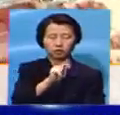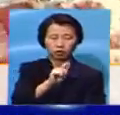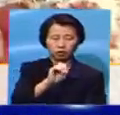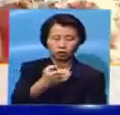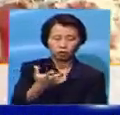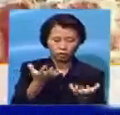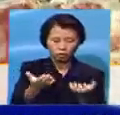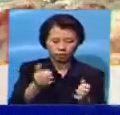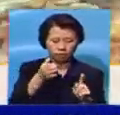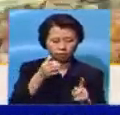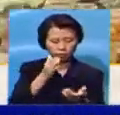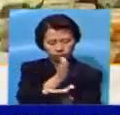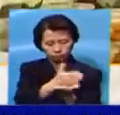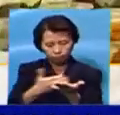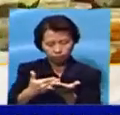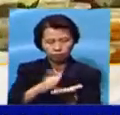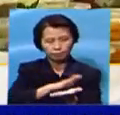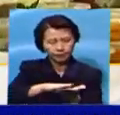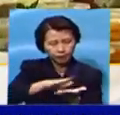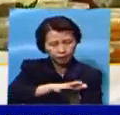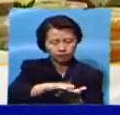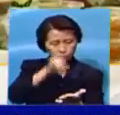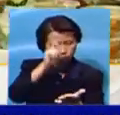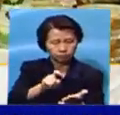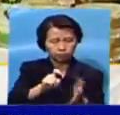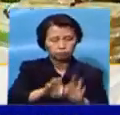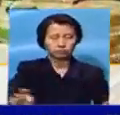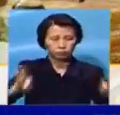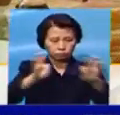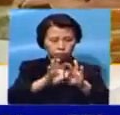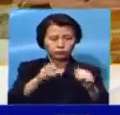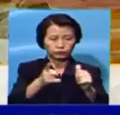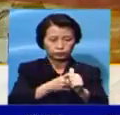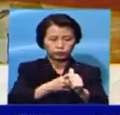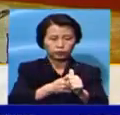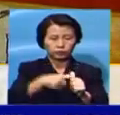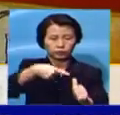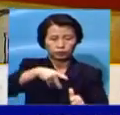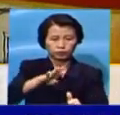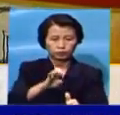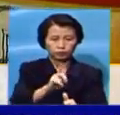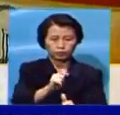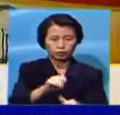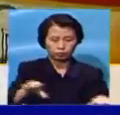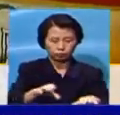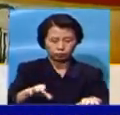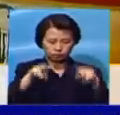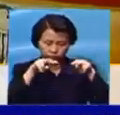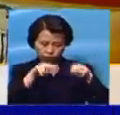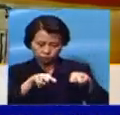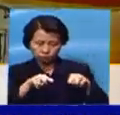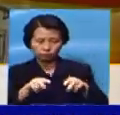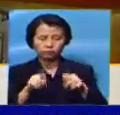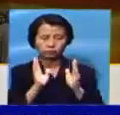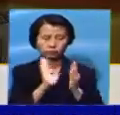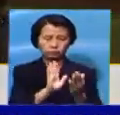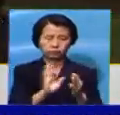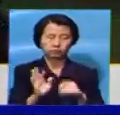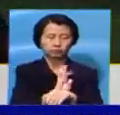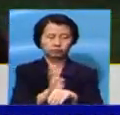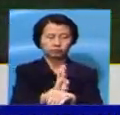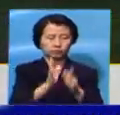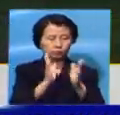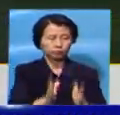kebersihan tempat jualan makanan seperti bazar Ramadan menjadi keutamaan PBT dalam melakukan pemantauan terhadap peniaga